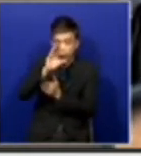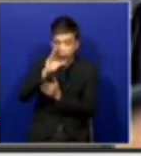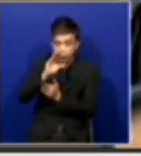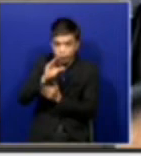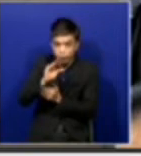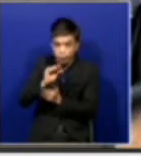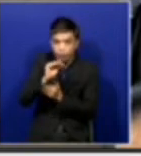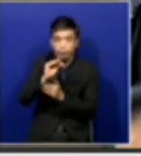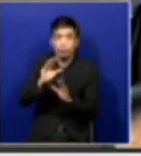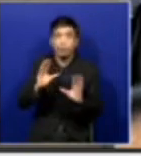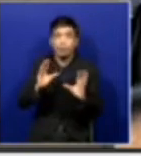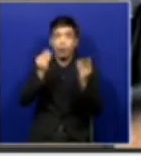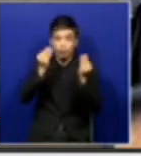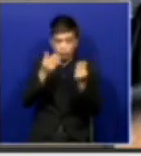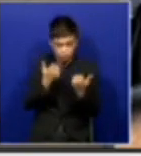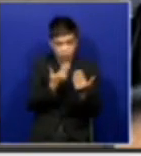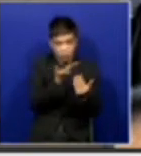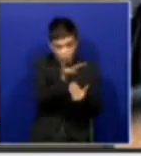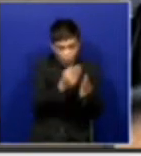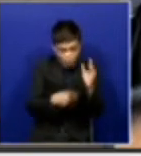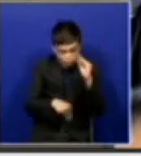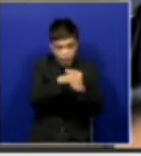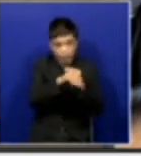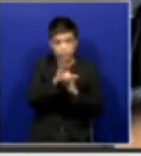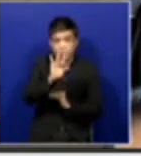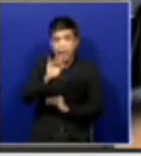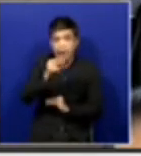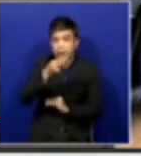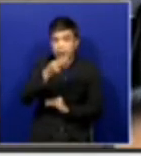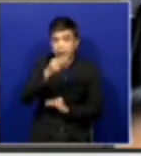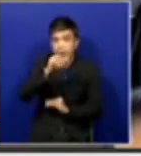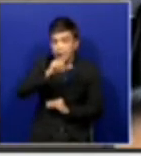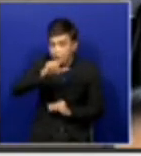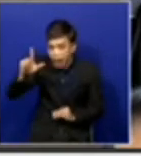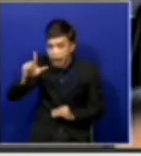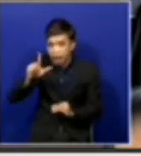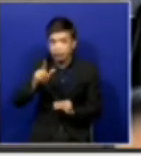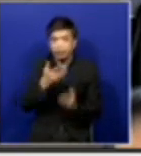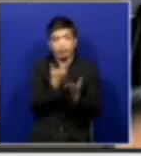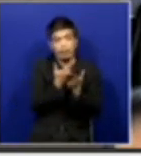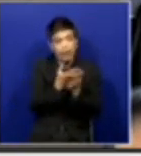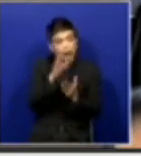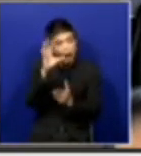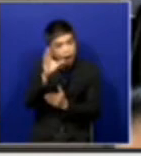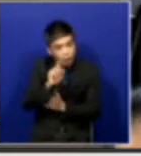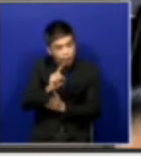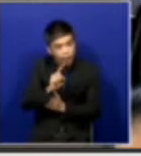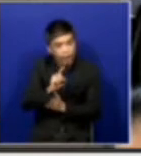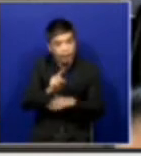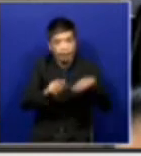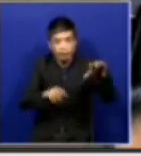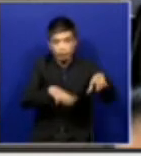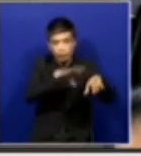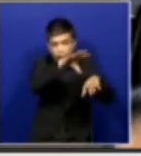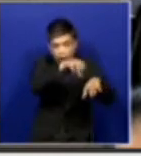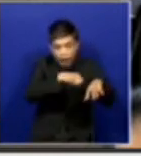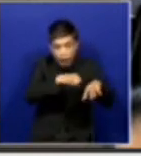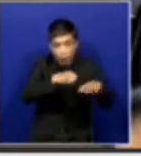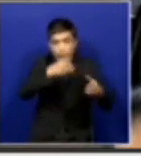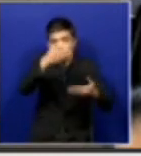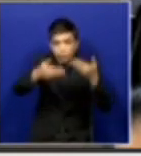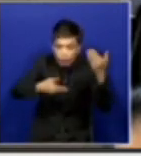อ 88,000 ล้านไปเอาจากงบประจำไปเอาจากงบบูรณา